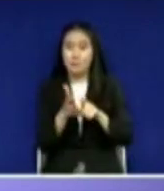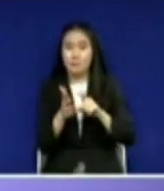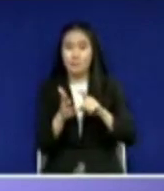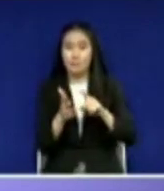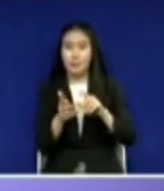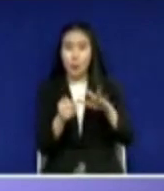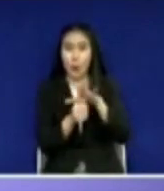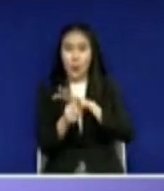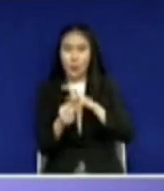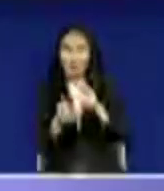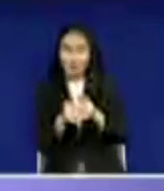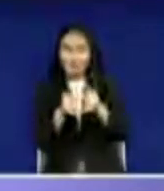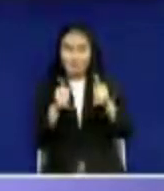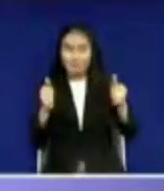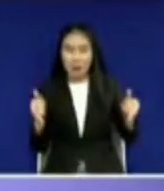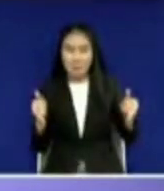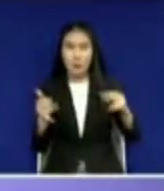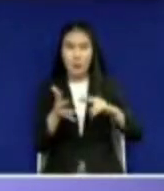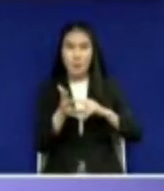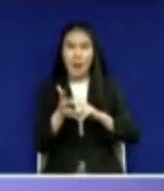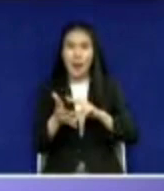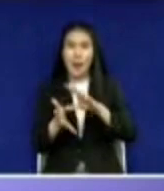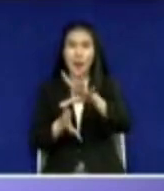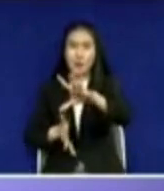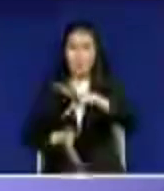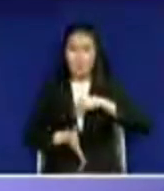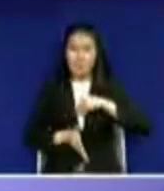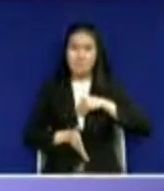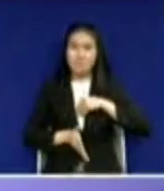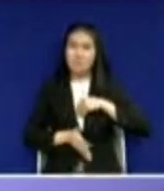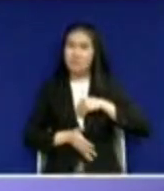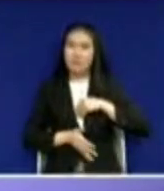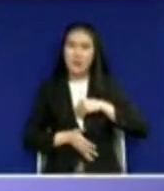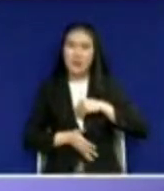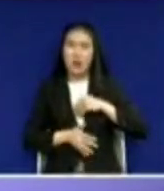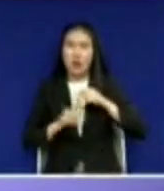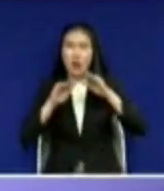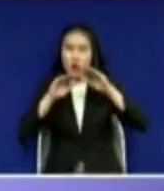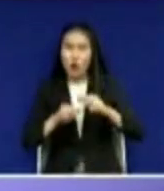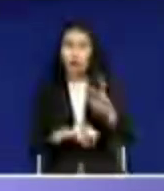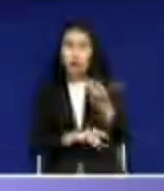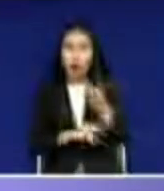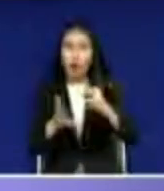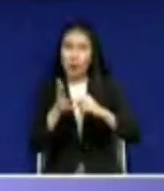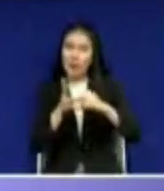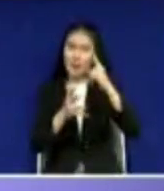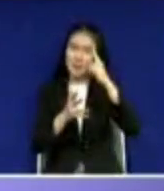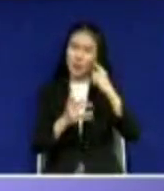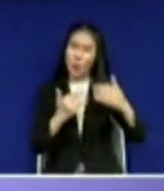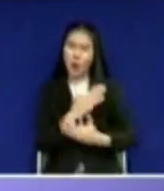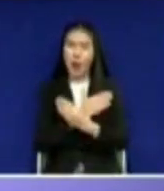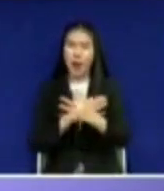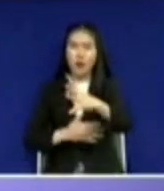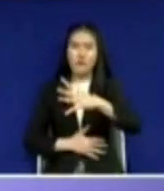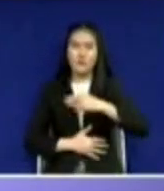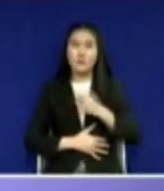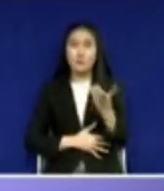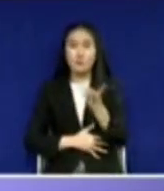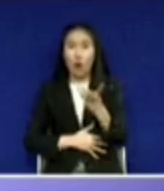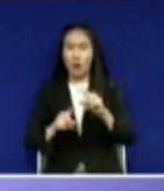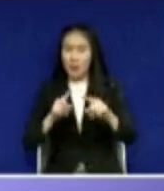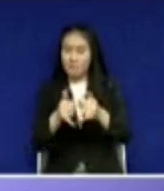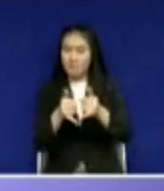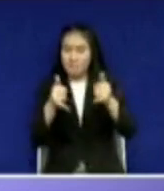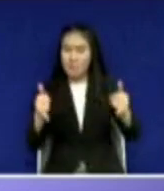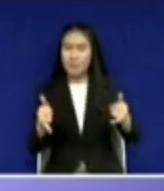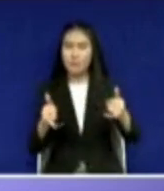ระยะ2เมตรโอกาสที่จะได้รับเชื้อของโควิด-19 ก็จะลดลงหรือเรียกว่ามีความเสี่ยงต่ำแต่อย่างไรก็ตามค่ะเพื่อ